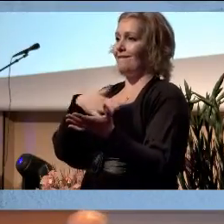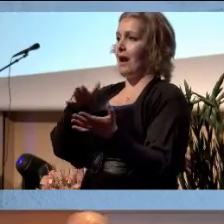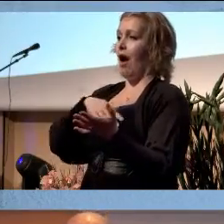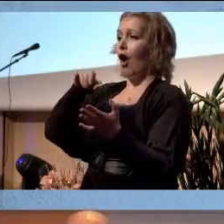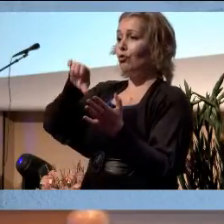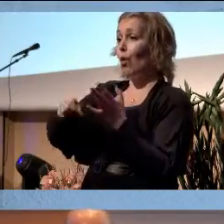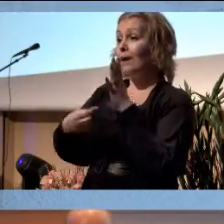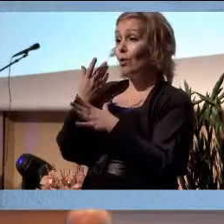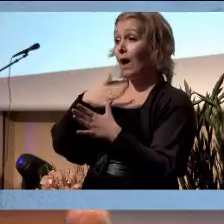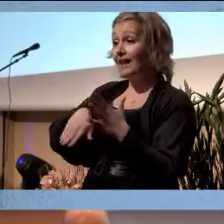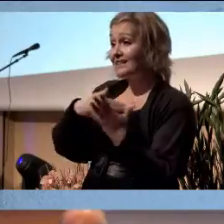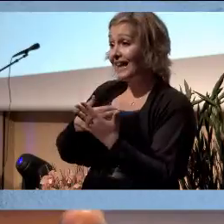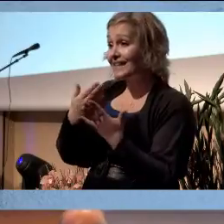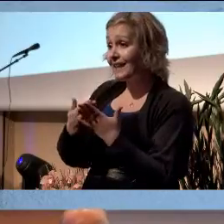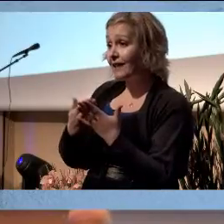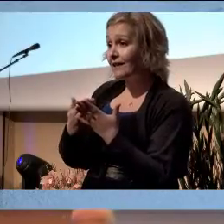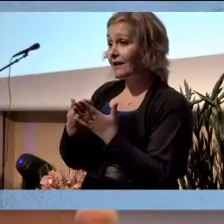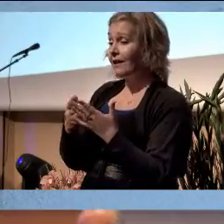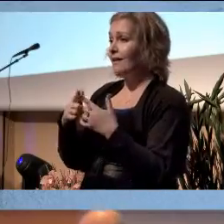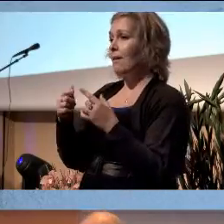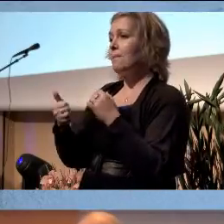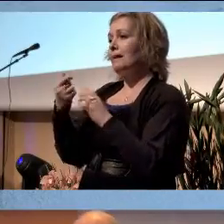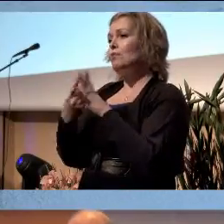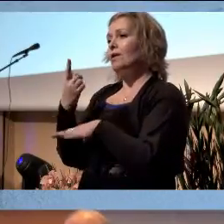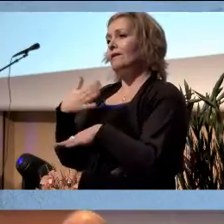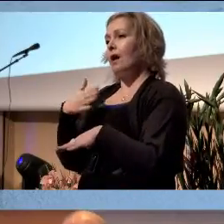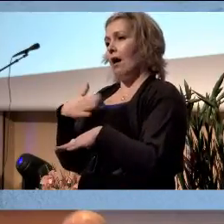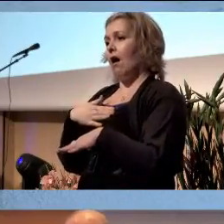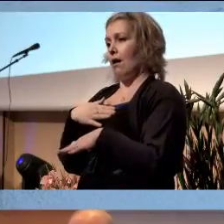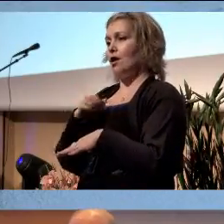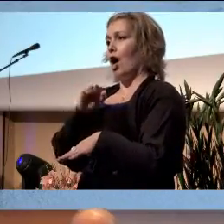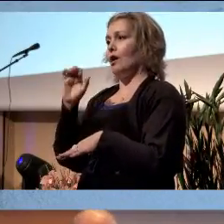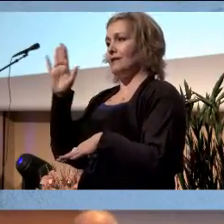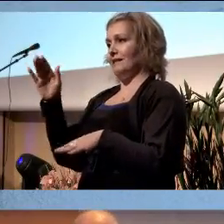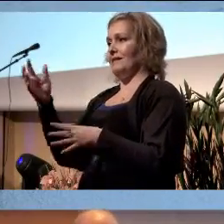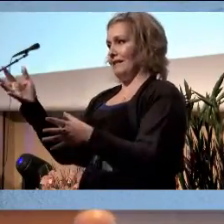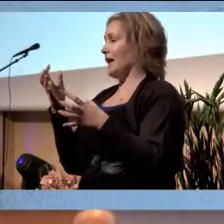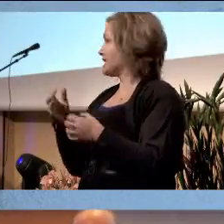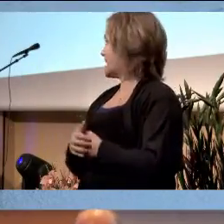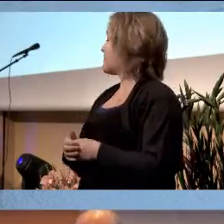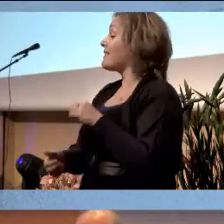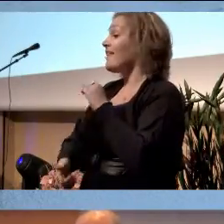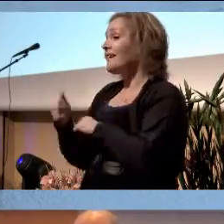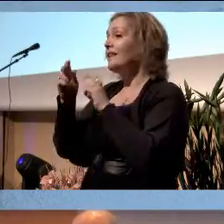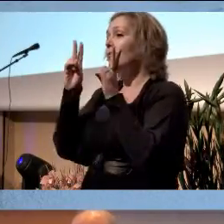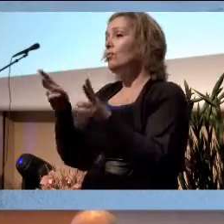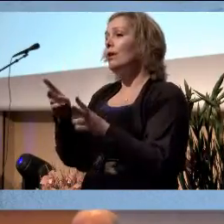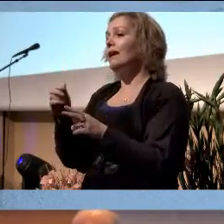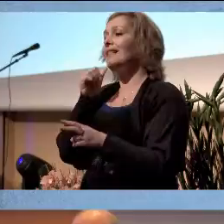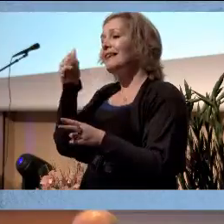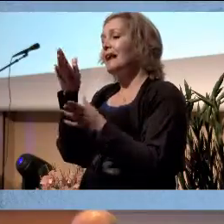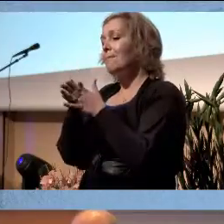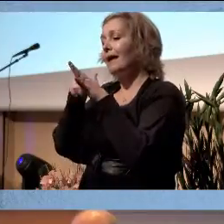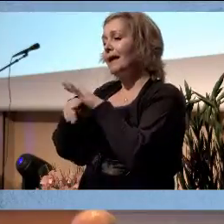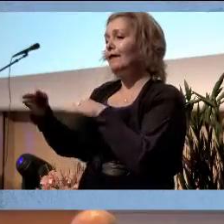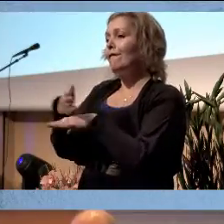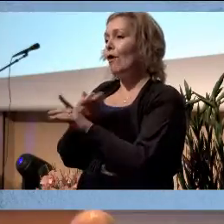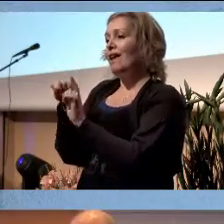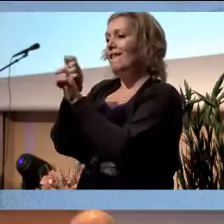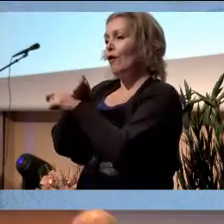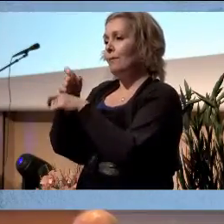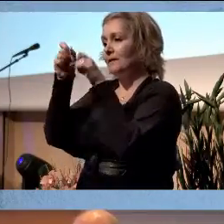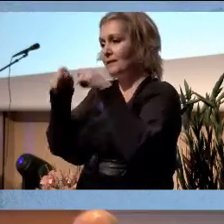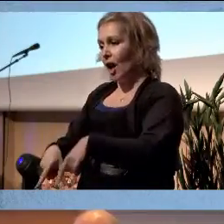en dårligst mulig helsetjeneste og brukerne vil ha en best mulig. Vi har faktisk felles interesser. Det er viktig at brukerne er tidlig inne før reformene